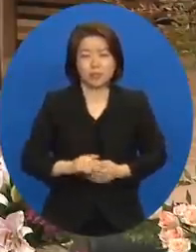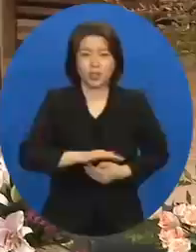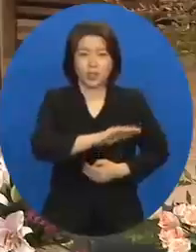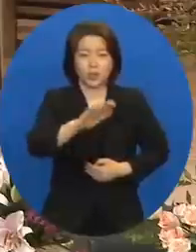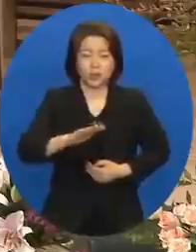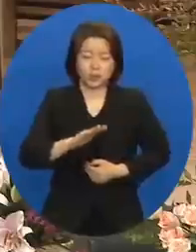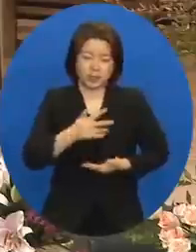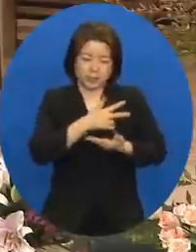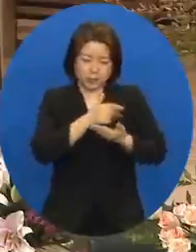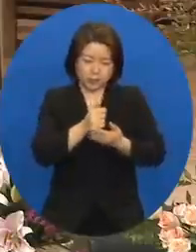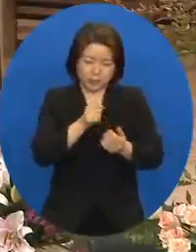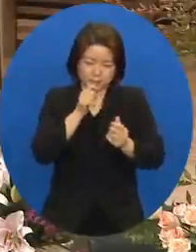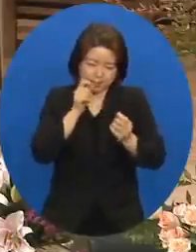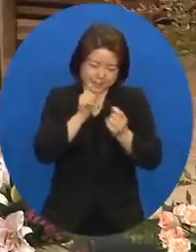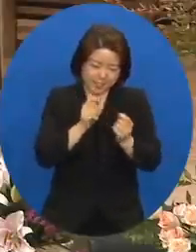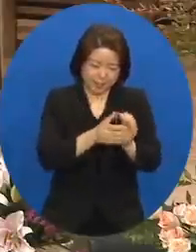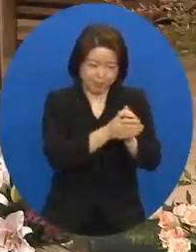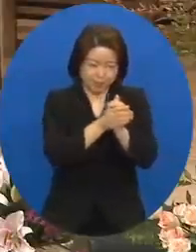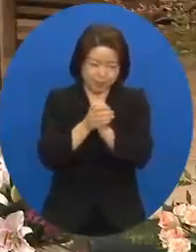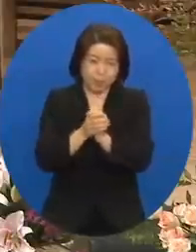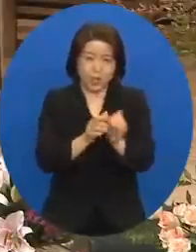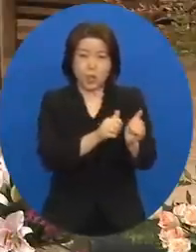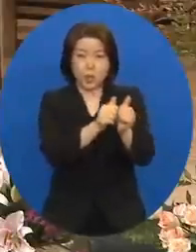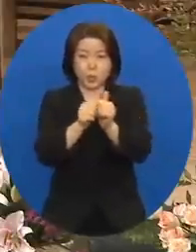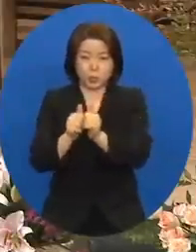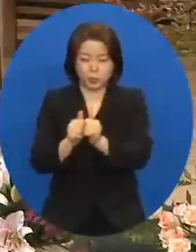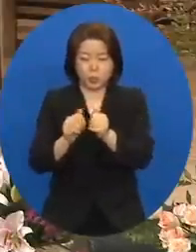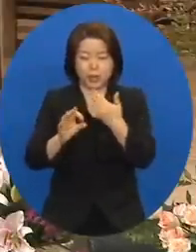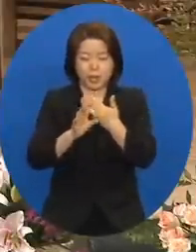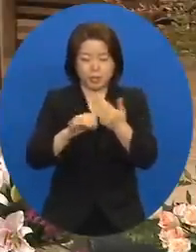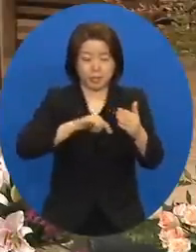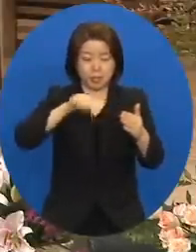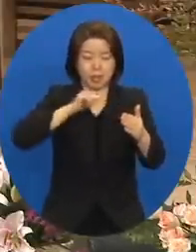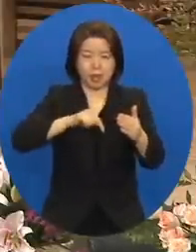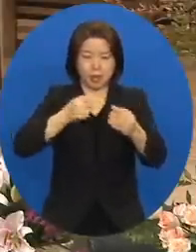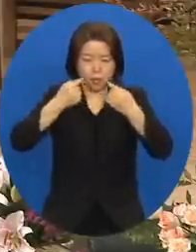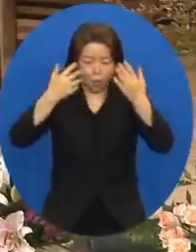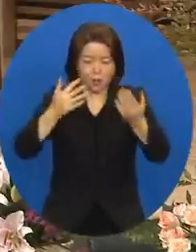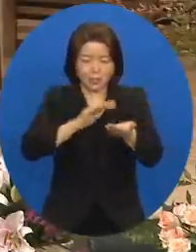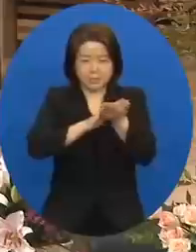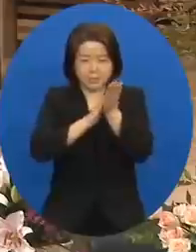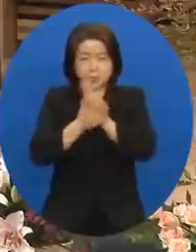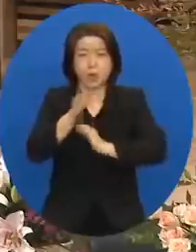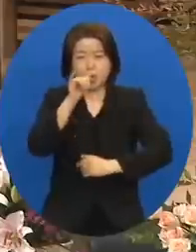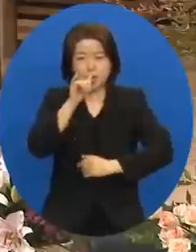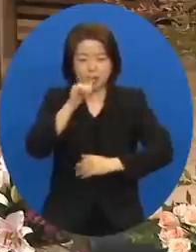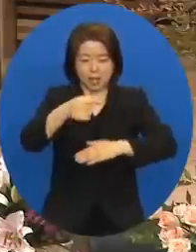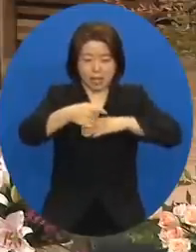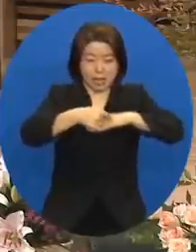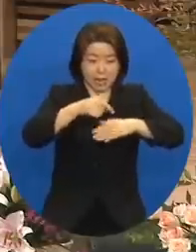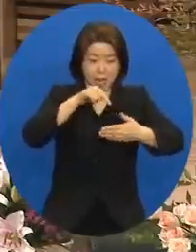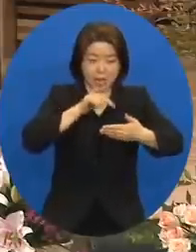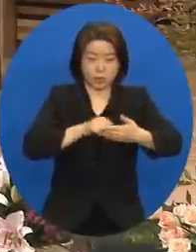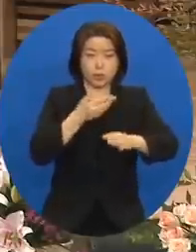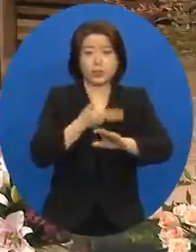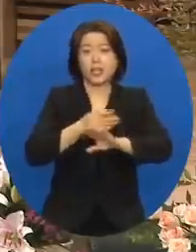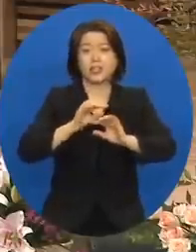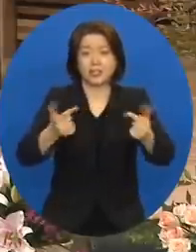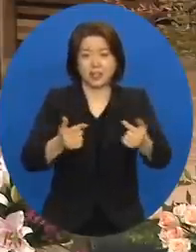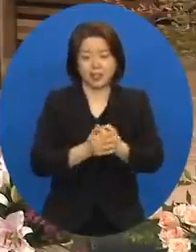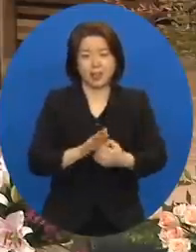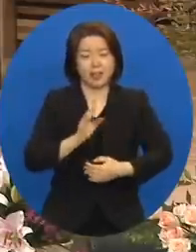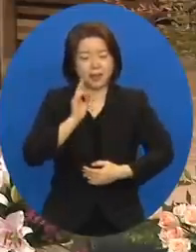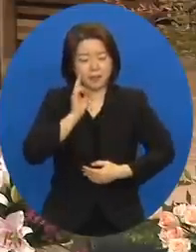동행 하면 우리 안에 뚜렷한 변화가 일어났는데 겉과 속이 다르지 않은 사람 아주 신실한